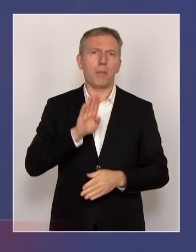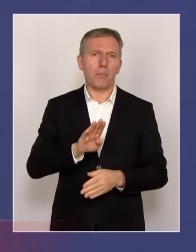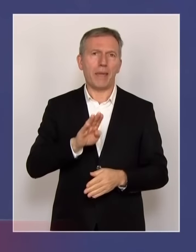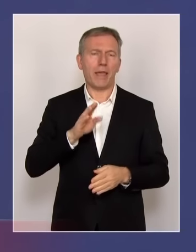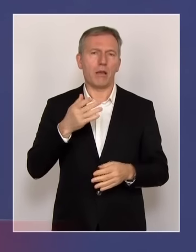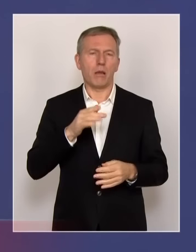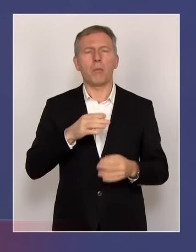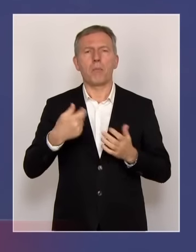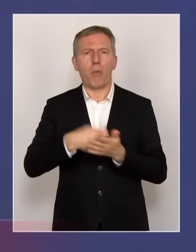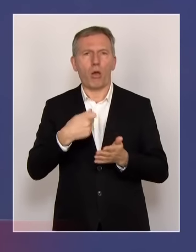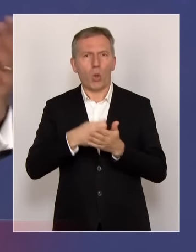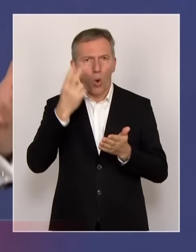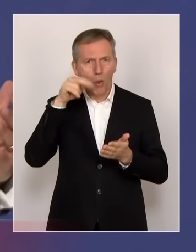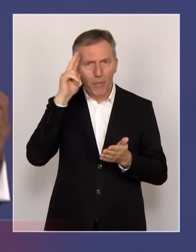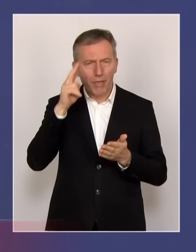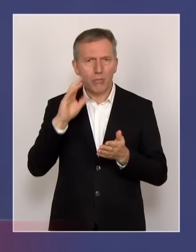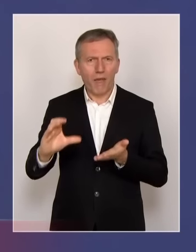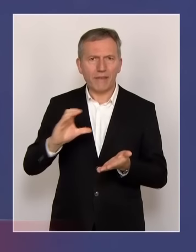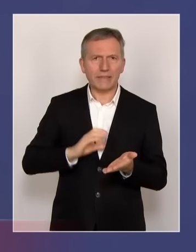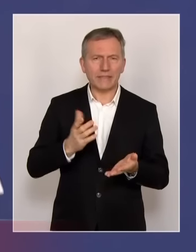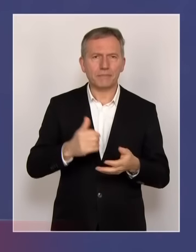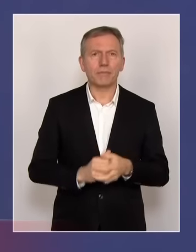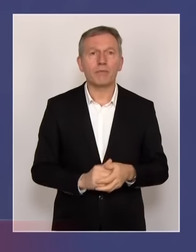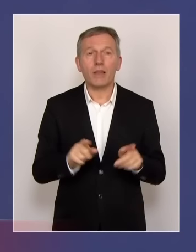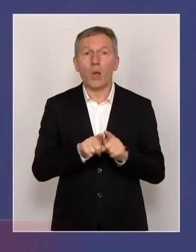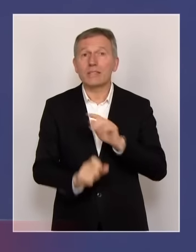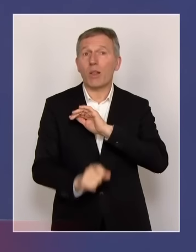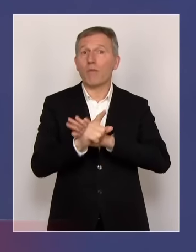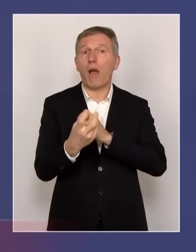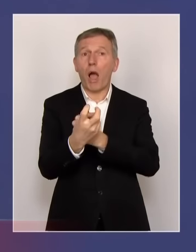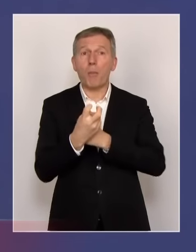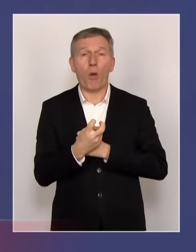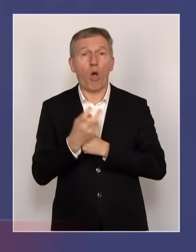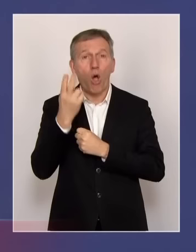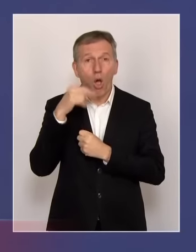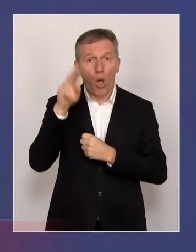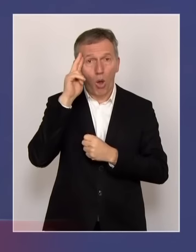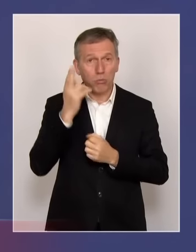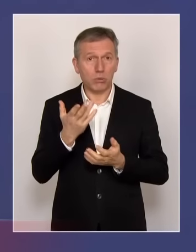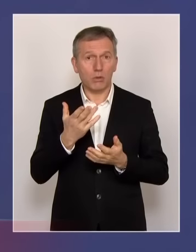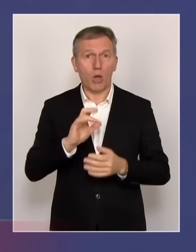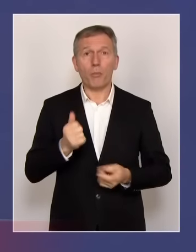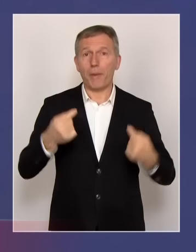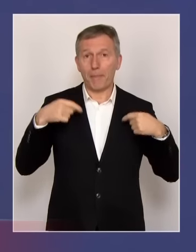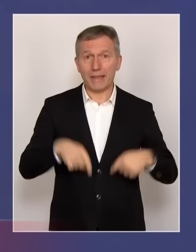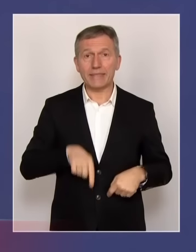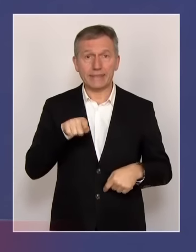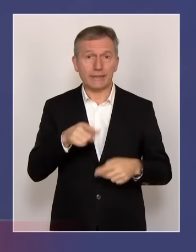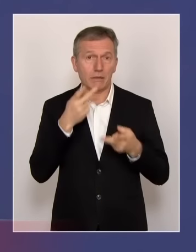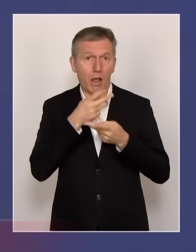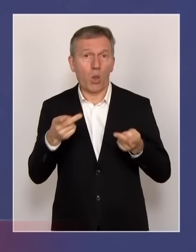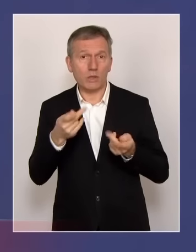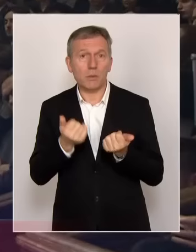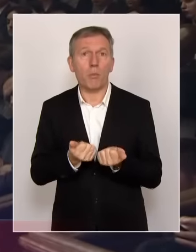des financements supplémentaires, y compris les plus innovants, comme l'idée d'un emprunt européen qui a été proposé par la 1re ministre, Kaya Callas.